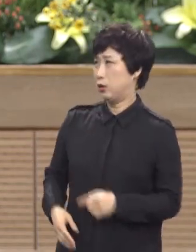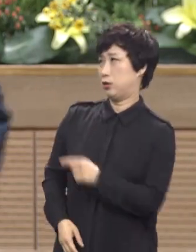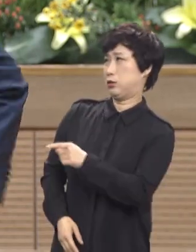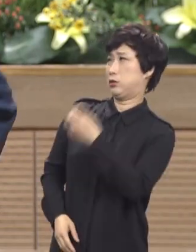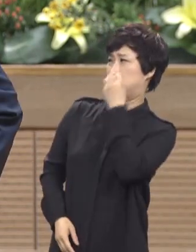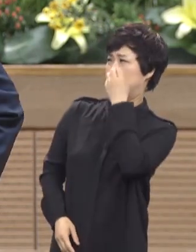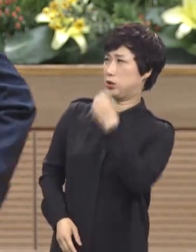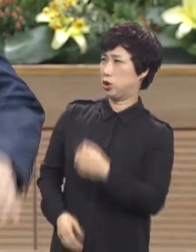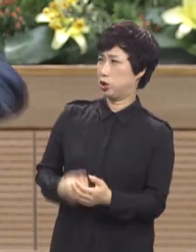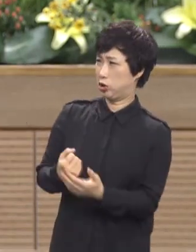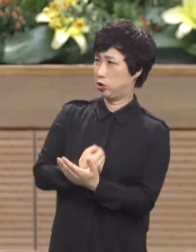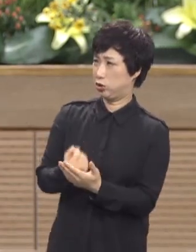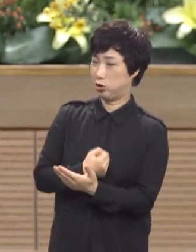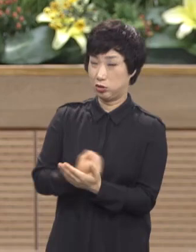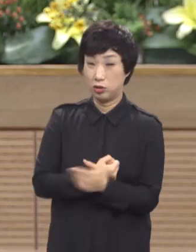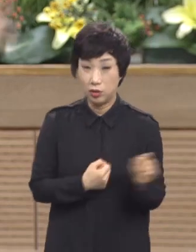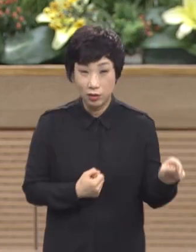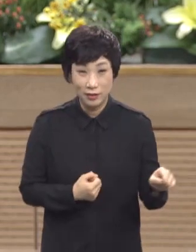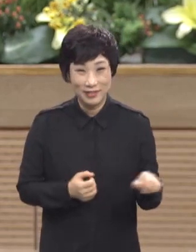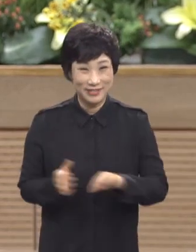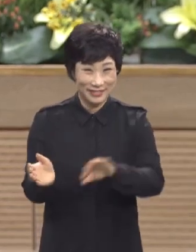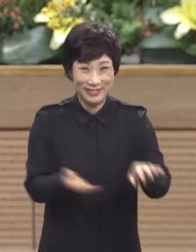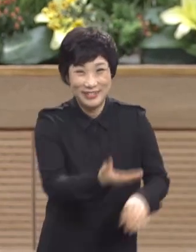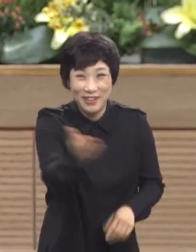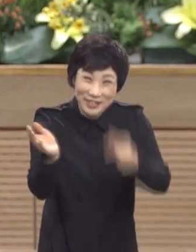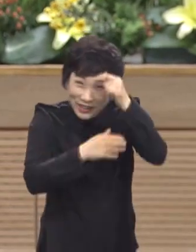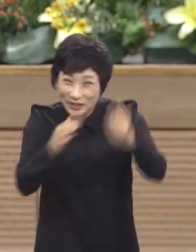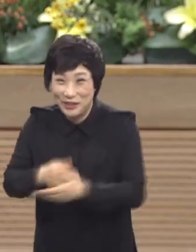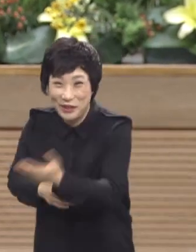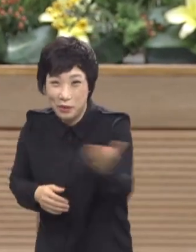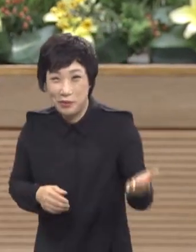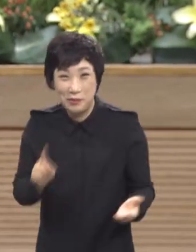있는가? 예. 우리 성도들도